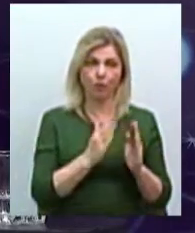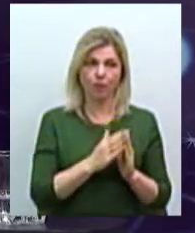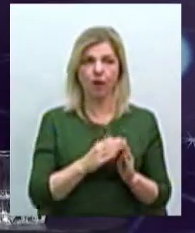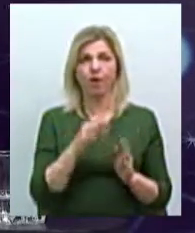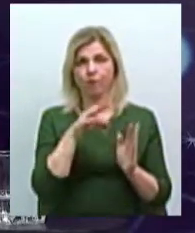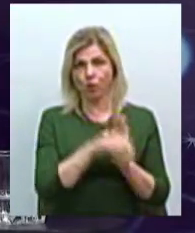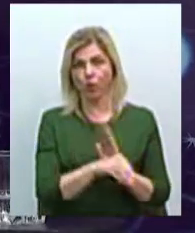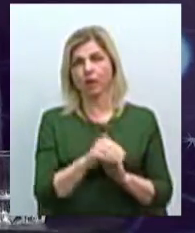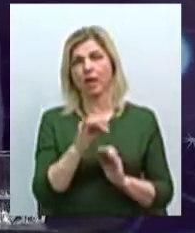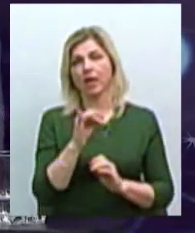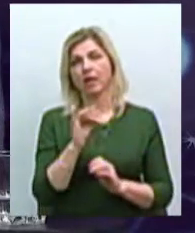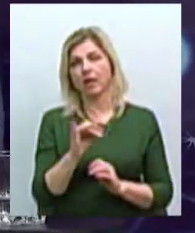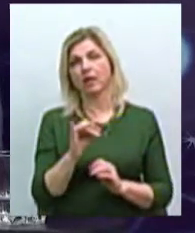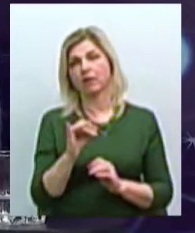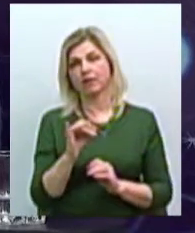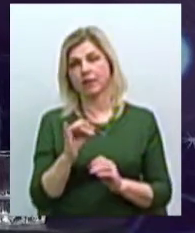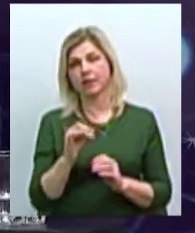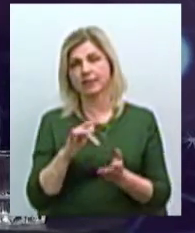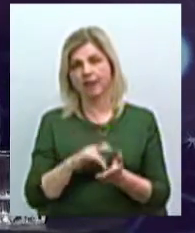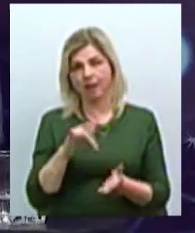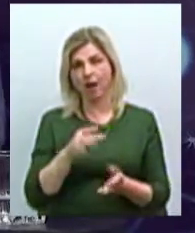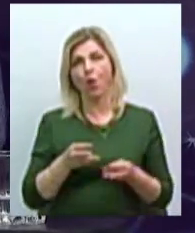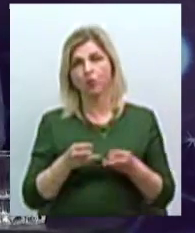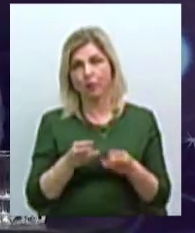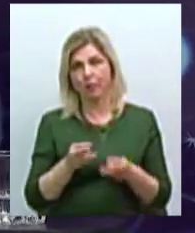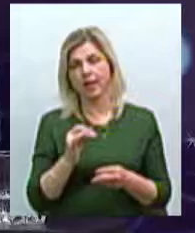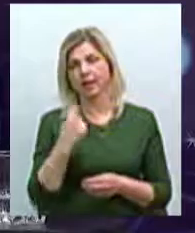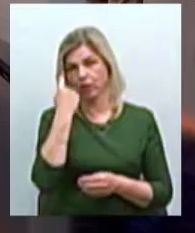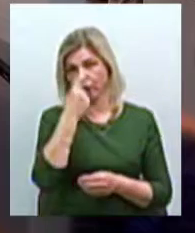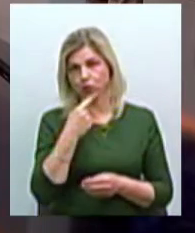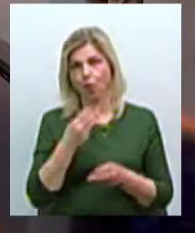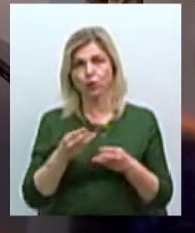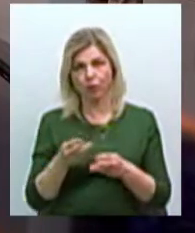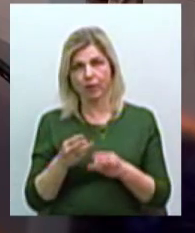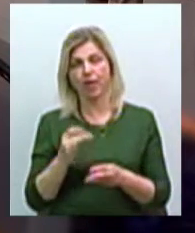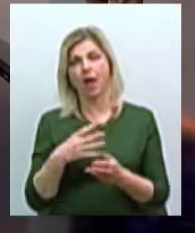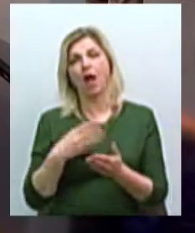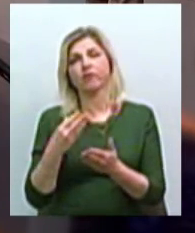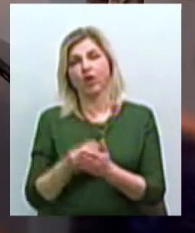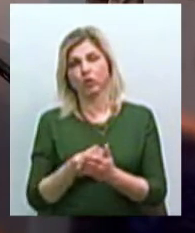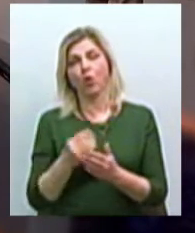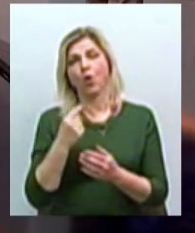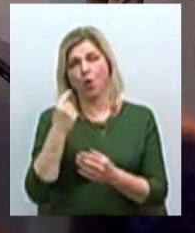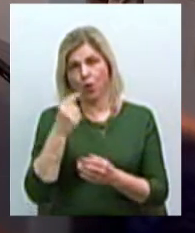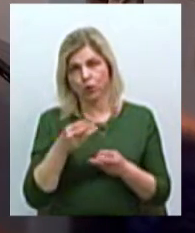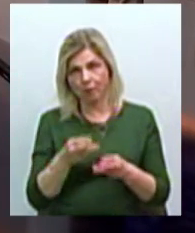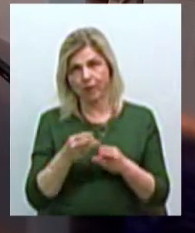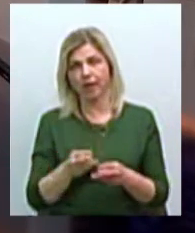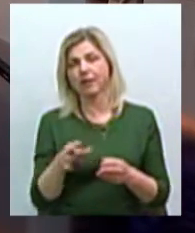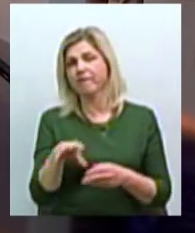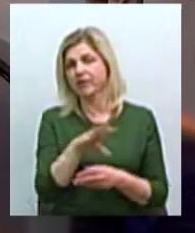роли генератора тепла, и центральное отопление, и индивидуальное отопление, и автономное отопление, и альтернативное отопление. То